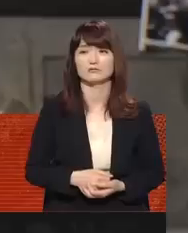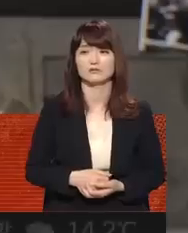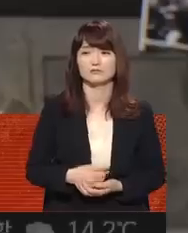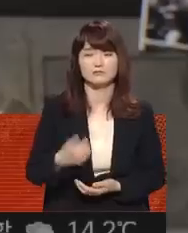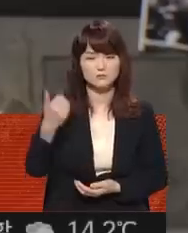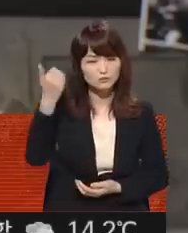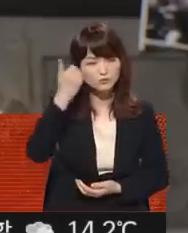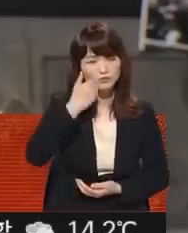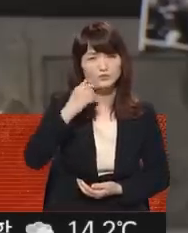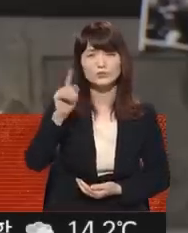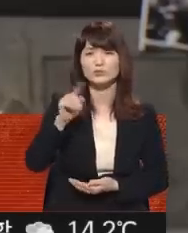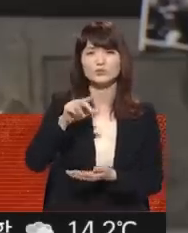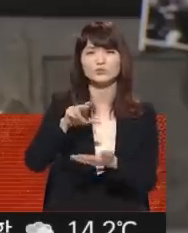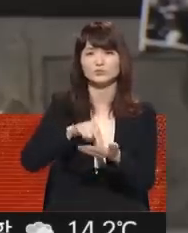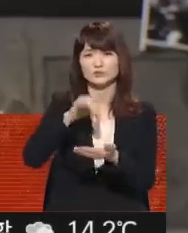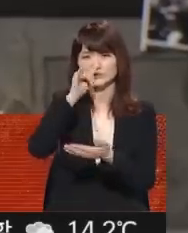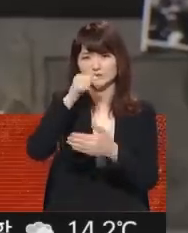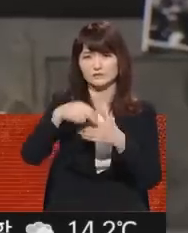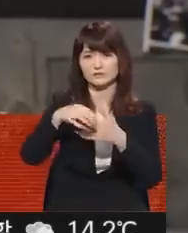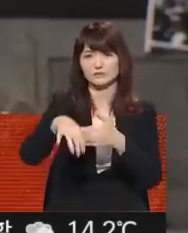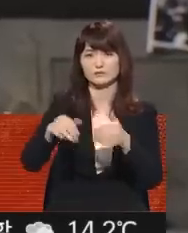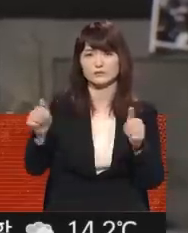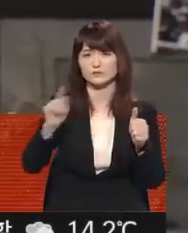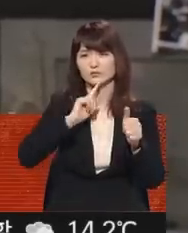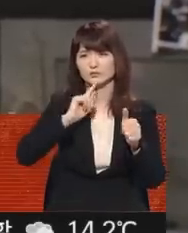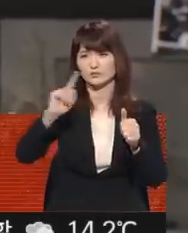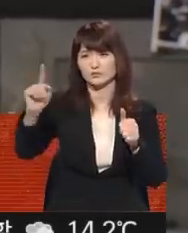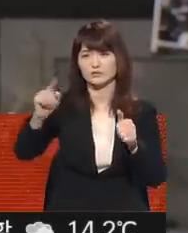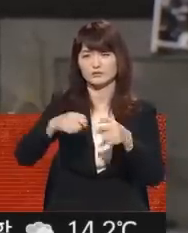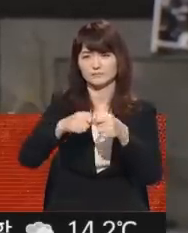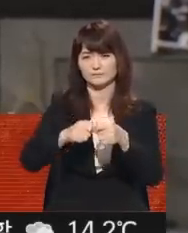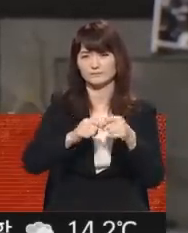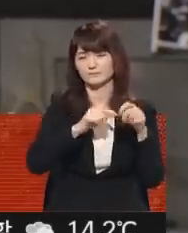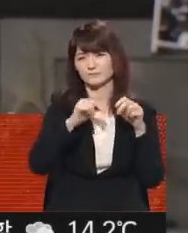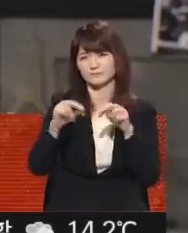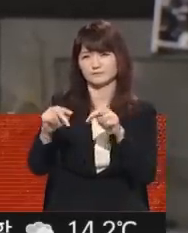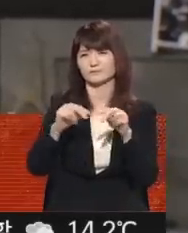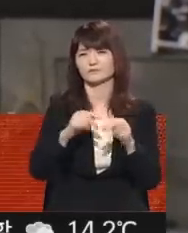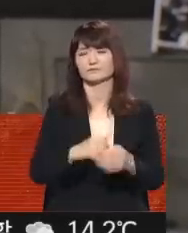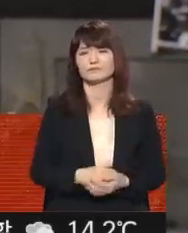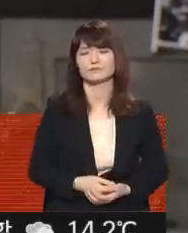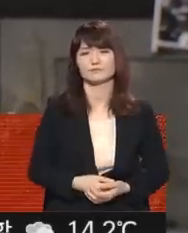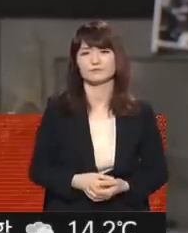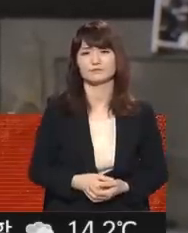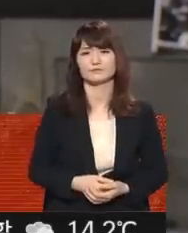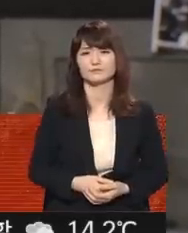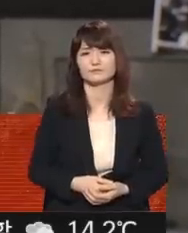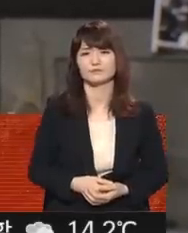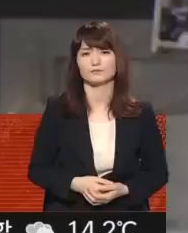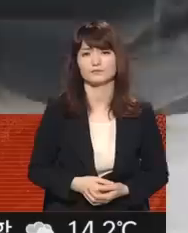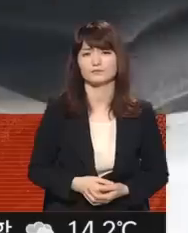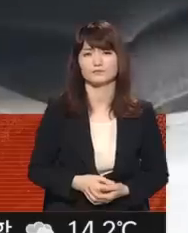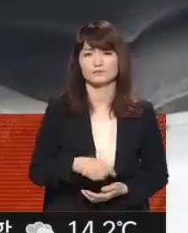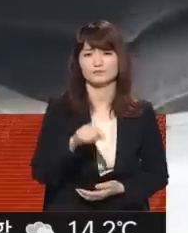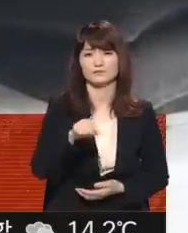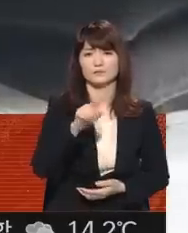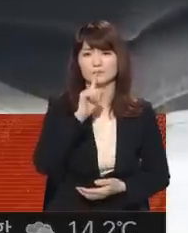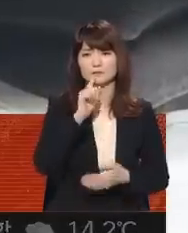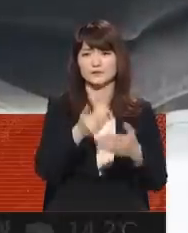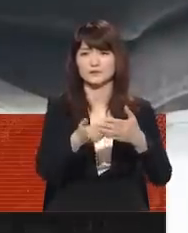어떤 문제가 있었는지는 의료소득 과정에서 자세히 다쳐져야겠지만 뭐 지금 그걸 따지기도 전에 일단